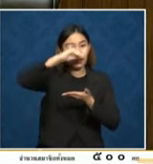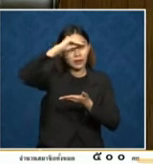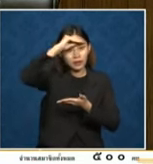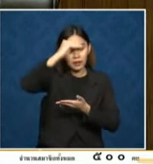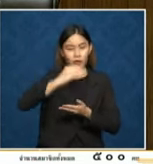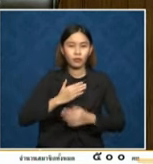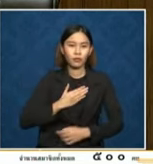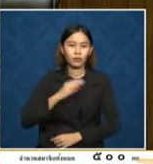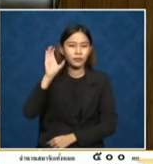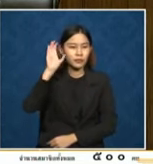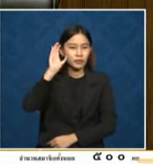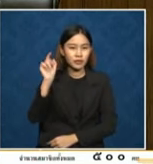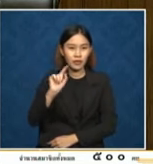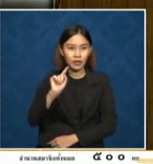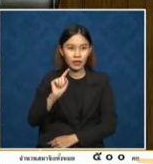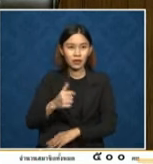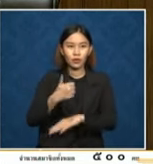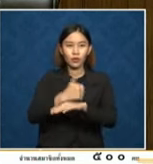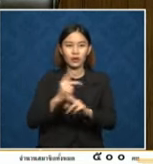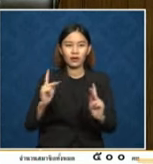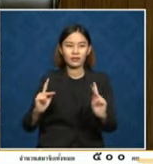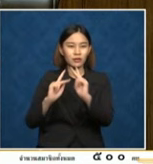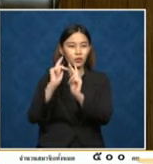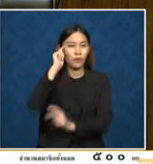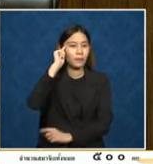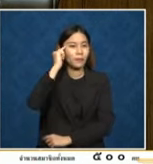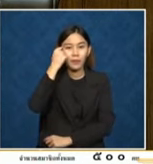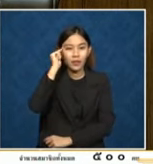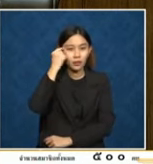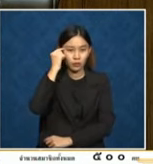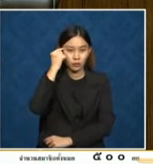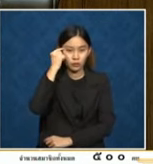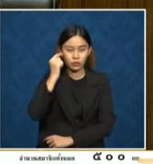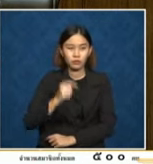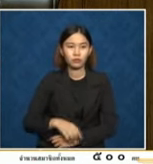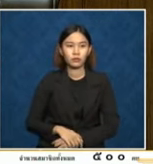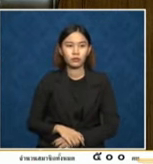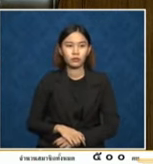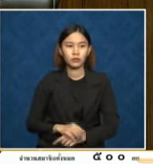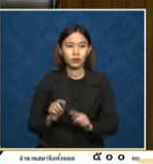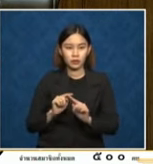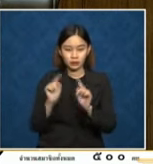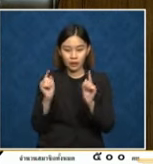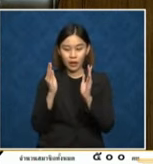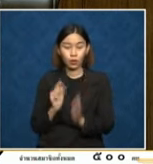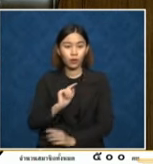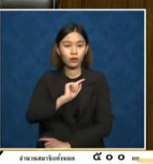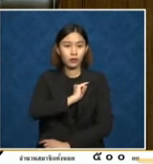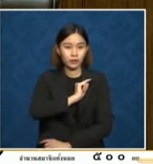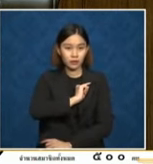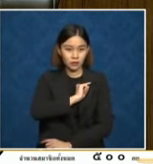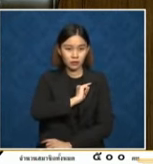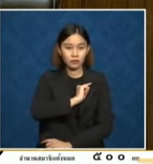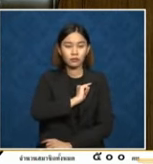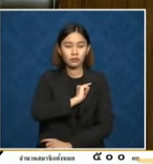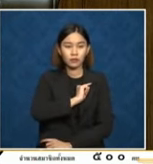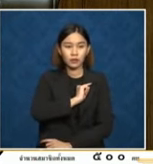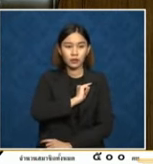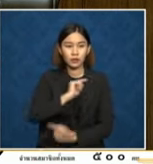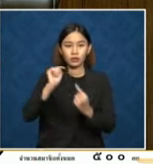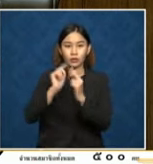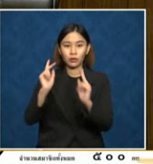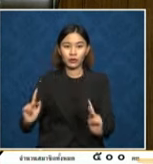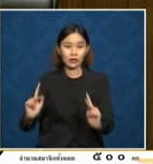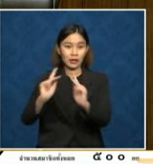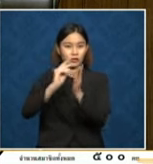แต่ผมเชื่อนะครับว่าท่านรัฐมนตรีท่านไม่รู้เรื่องท่านไม่ทราบแต่ผู้มีหน้าที่ในกระทรว